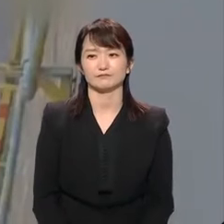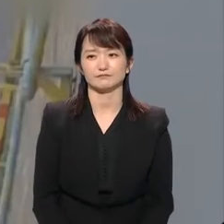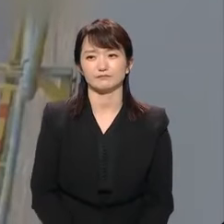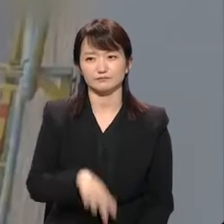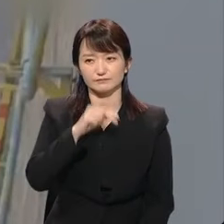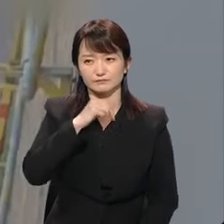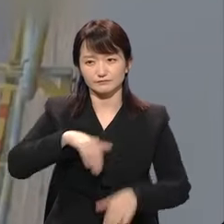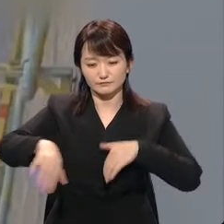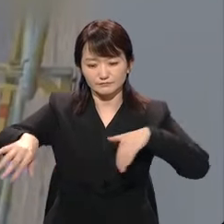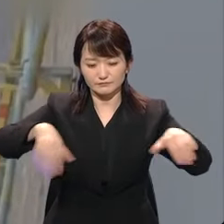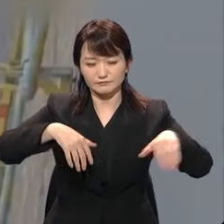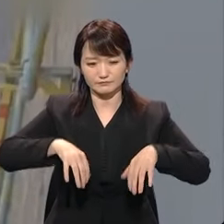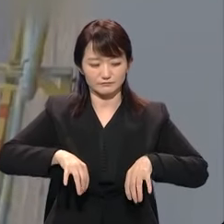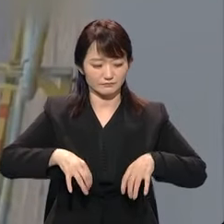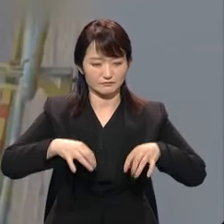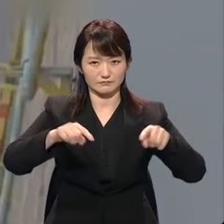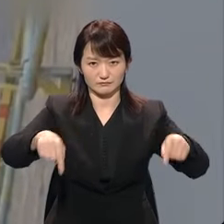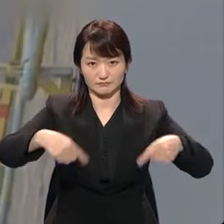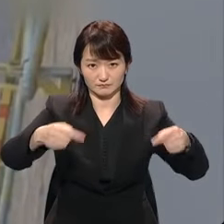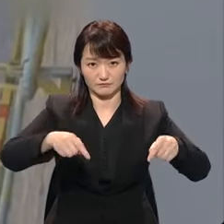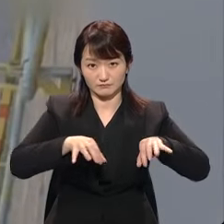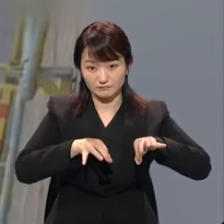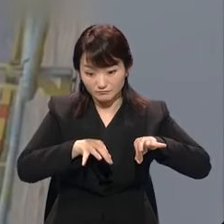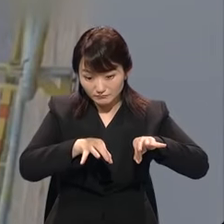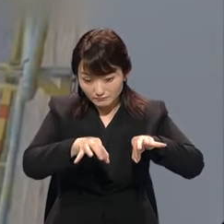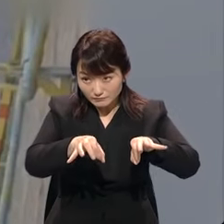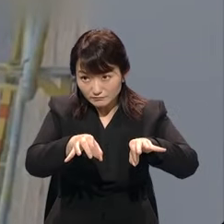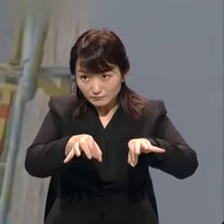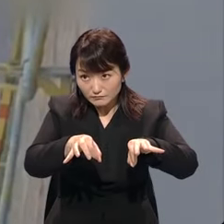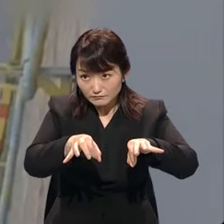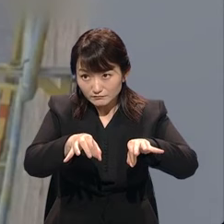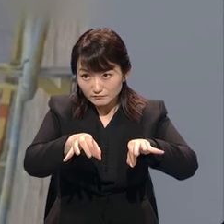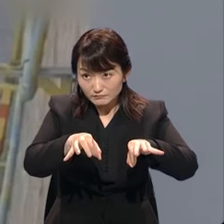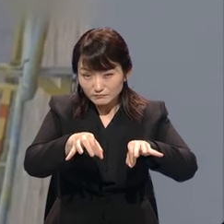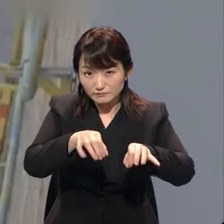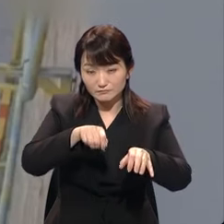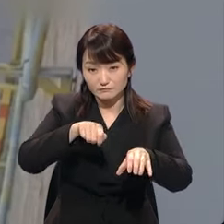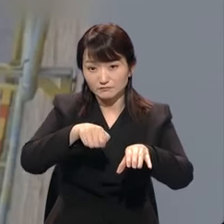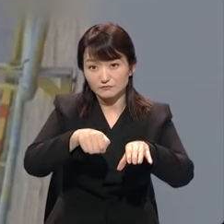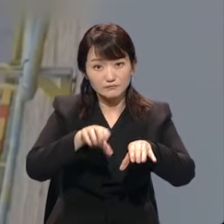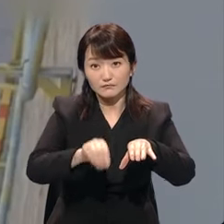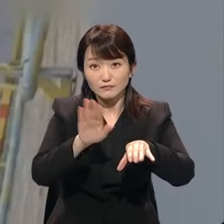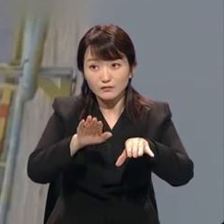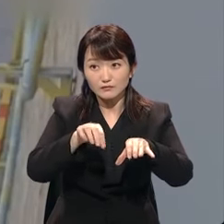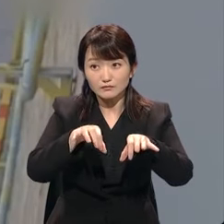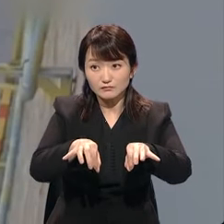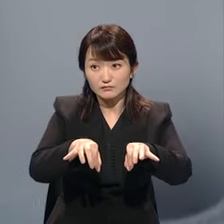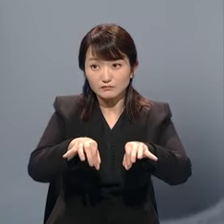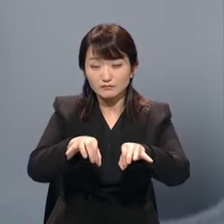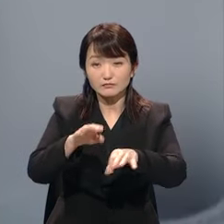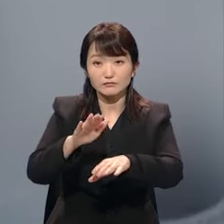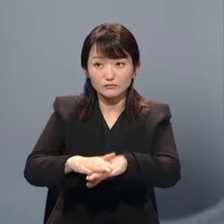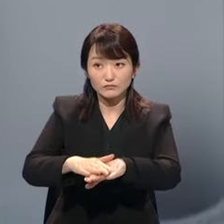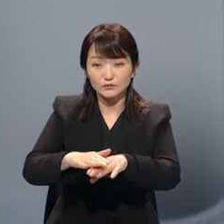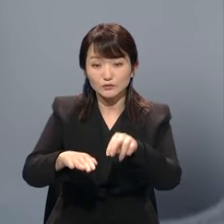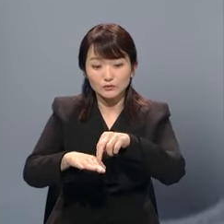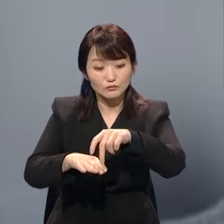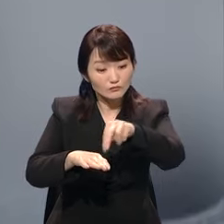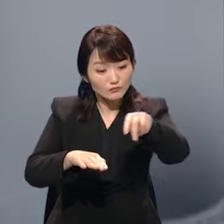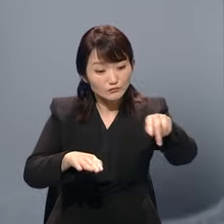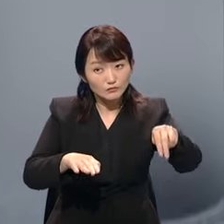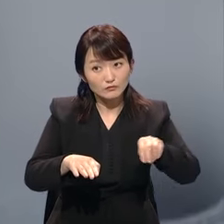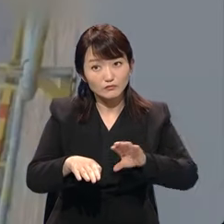자, 골목으로 경운기 한 대가 들어옵니다. 그런데 남성, 이 경운기를 시동도 안 끄고 길 한복판에 세워두고는